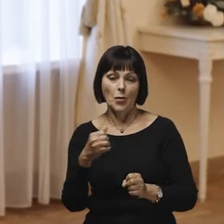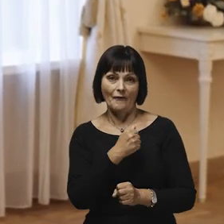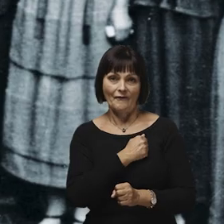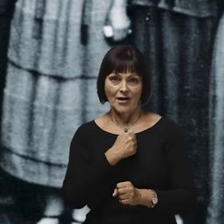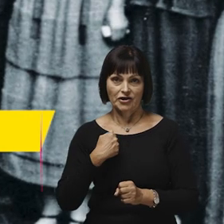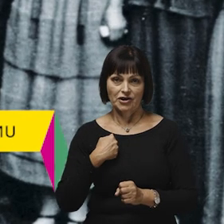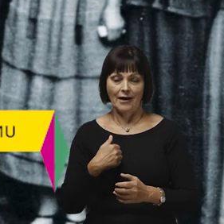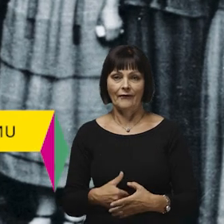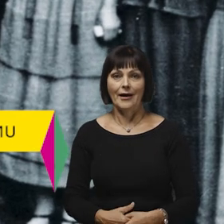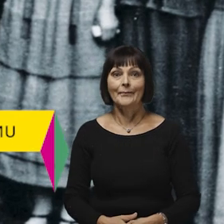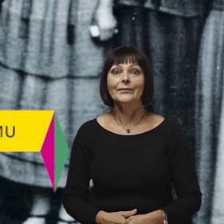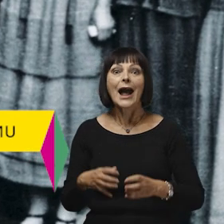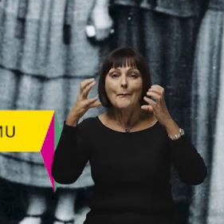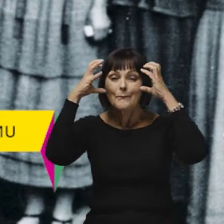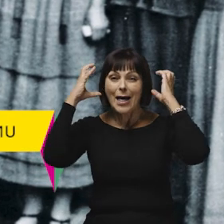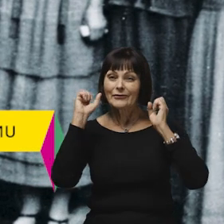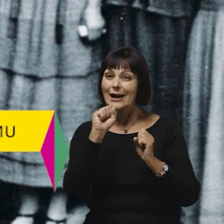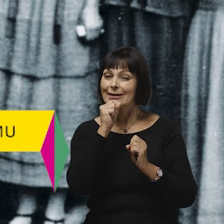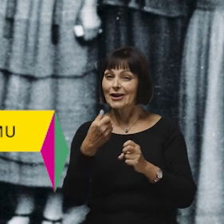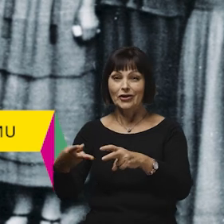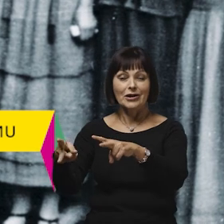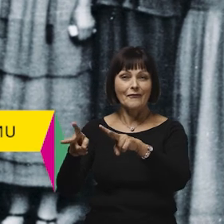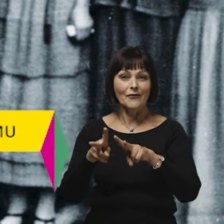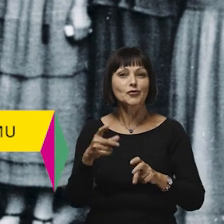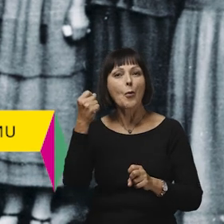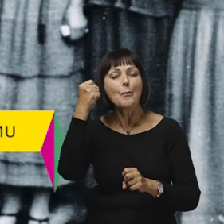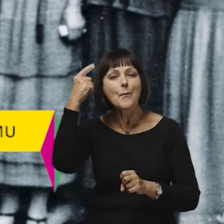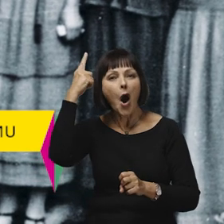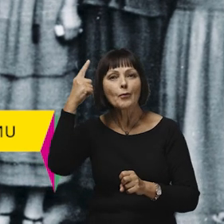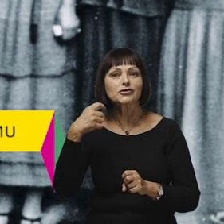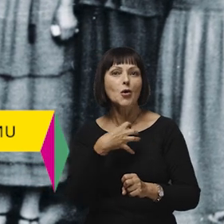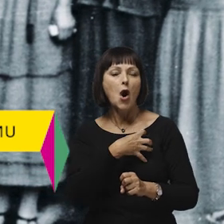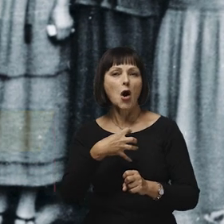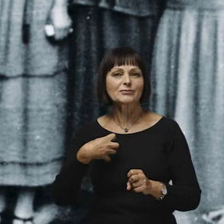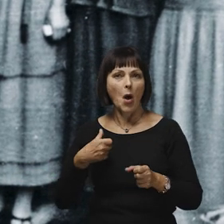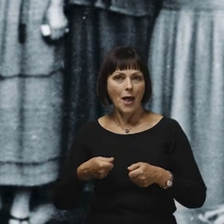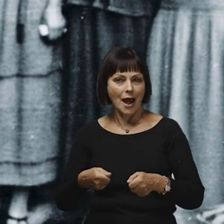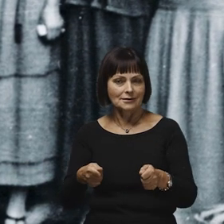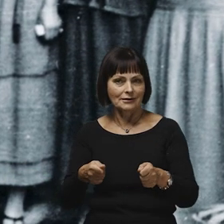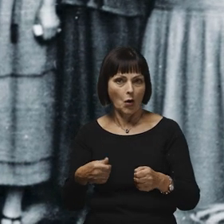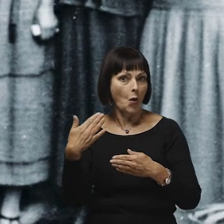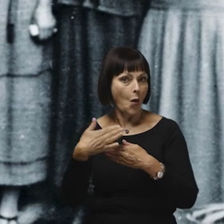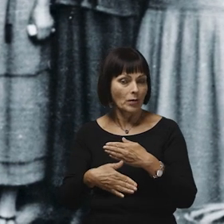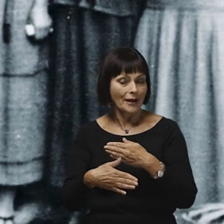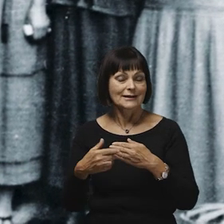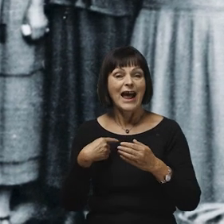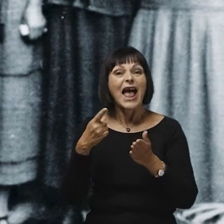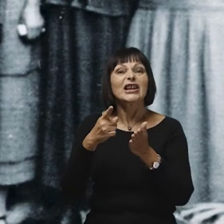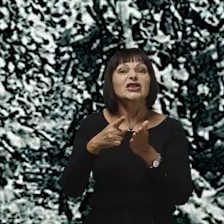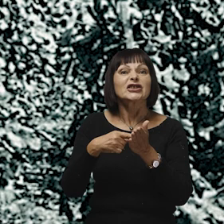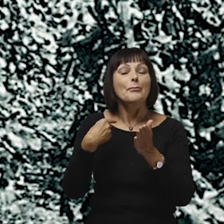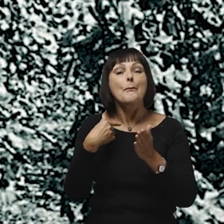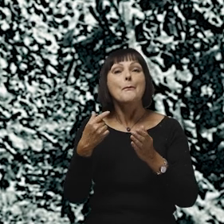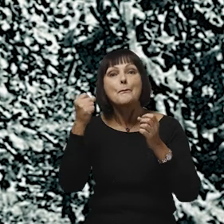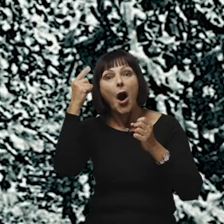Warszawie. Paderewski nigdy już nie wrócił do pomysłu prowadzenia gospodarstwa w Polsce. Część pomysłów na